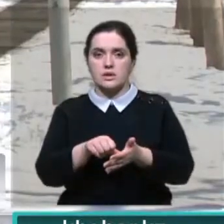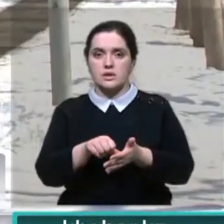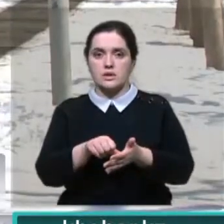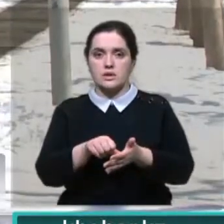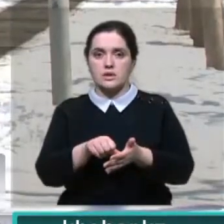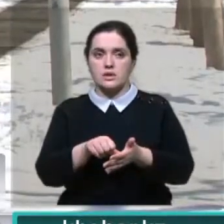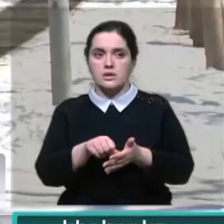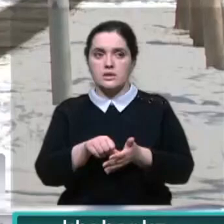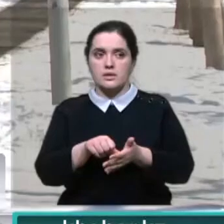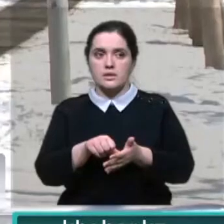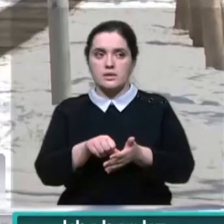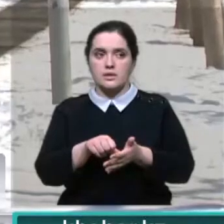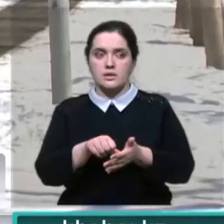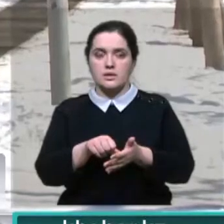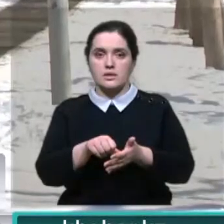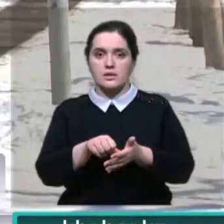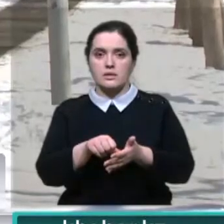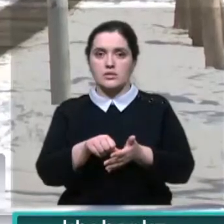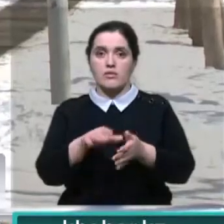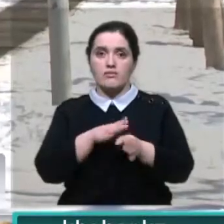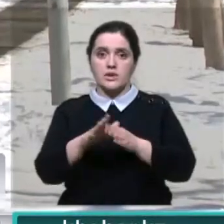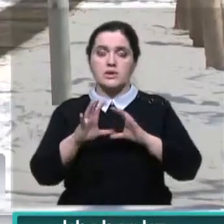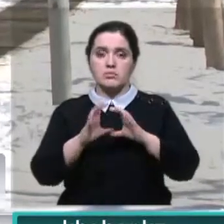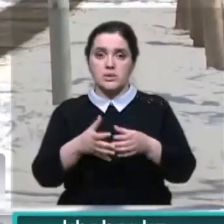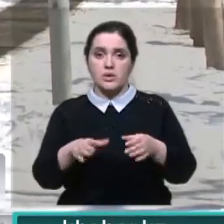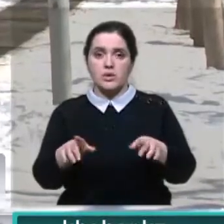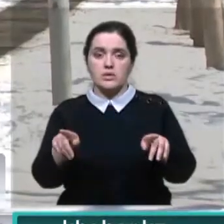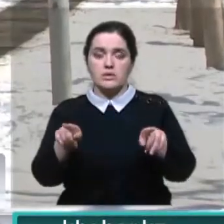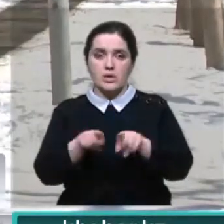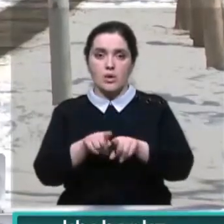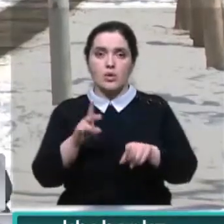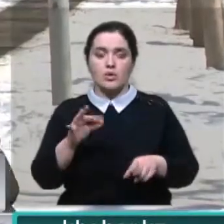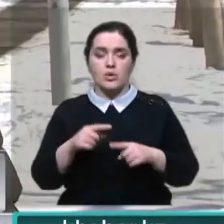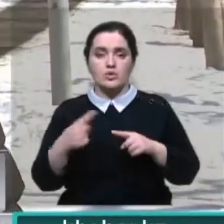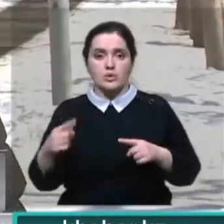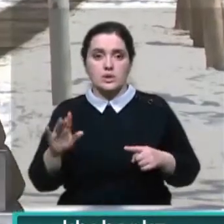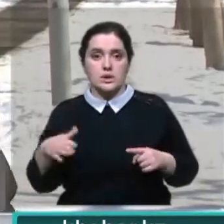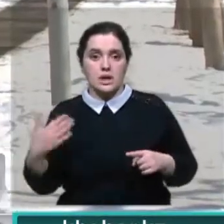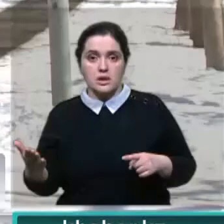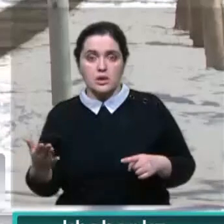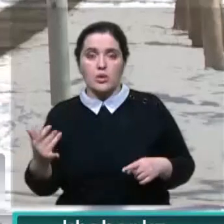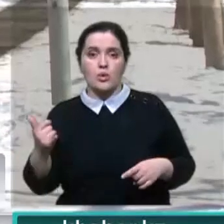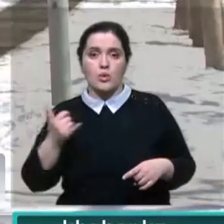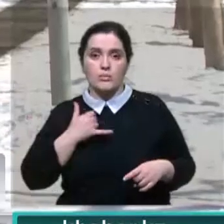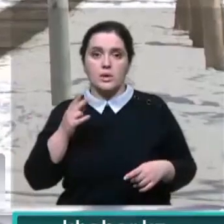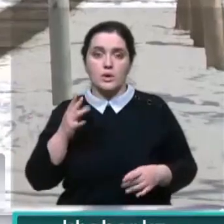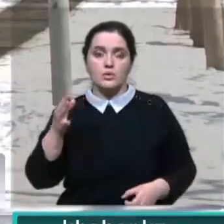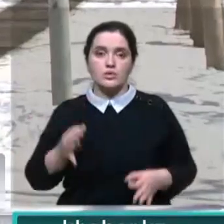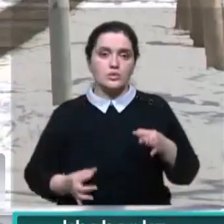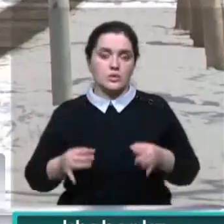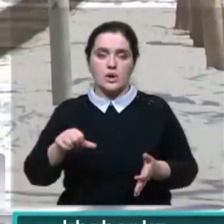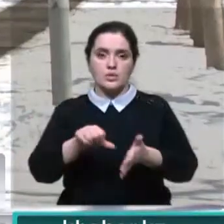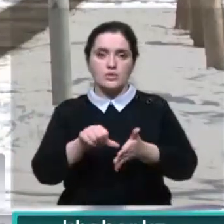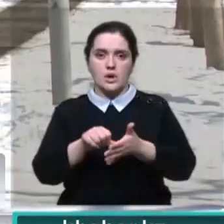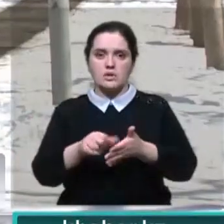актуально, потому что весь мир практикует такое. Но, с другой стороны, у меня к суду с участием